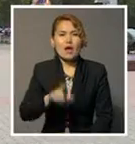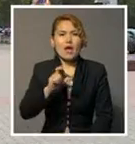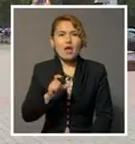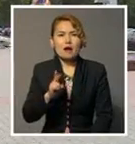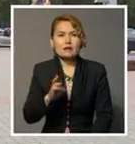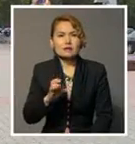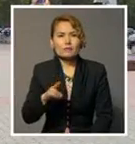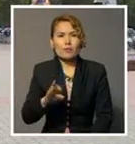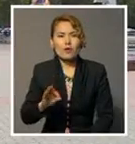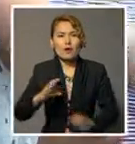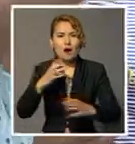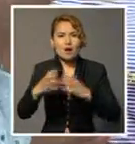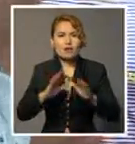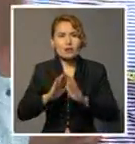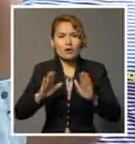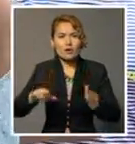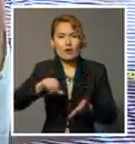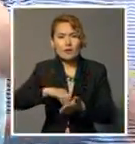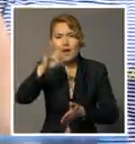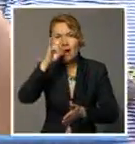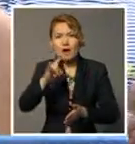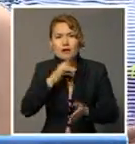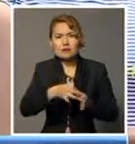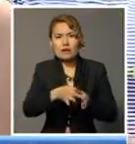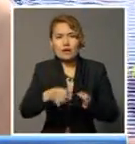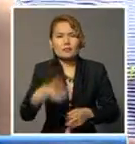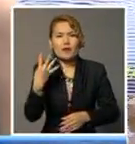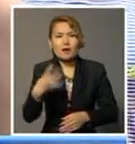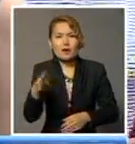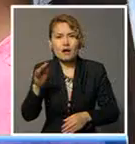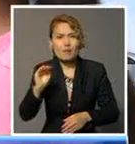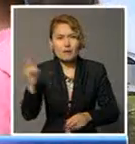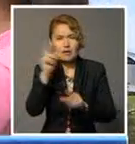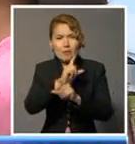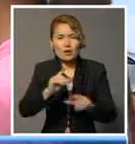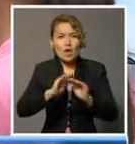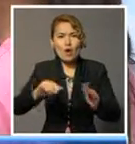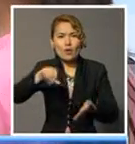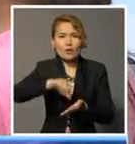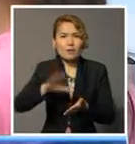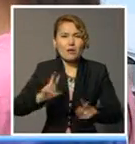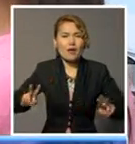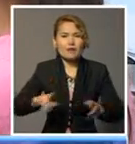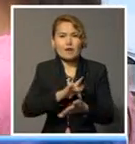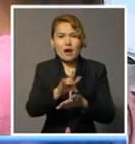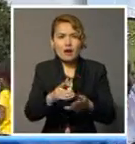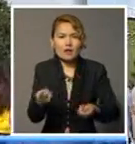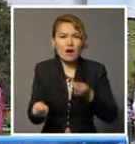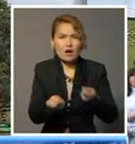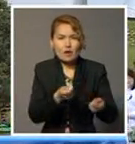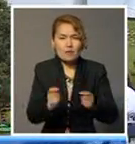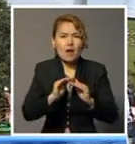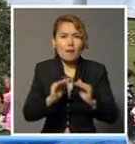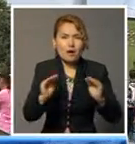Экспо халықаралық көрмесін тамашалауға еліміздің түкпір-түкпірінен 40 мыңдай мектеп оқушысы келмек. Қазір Астана қаласы әкімдігі оларды күтіп алу